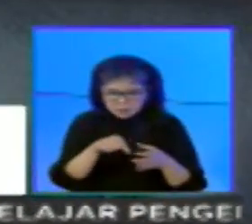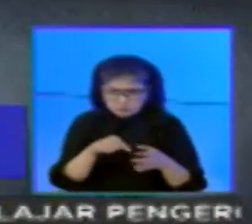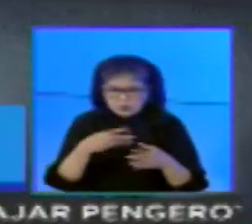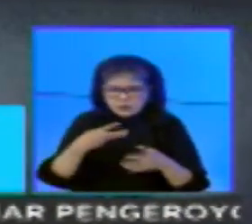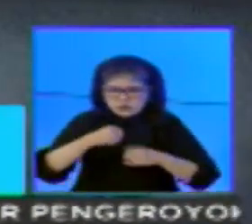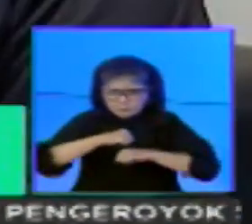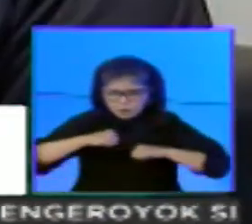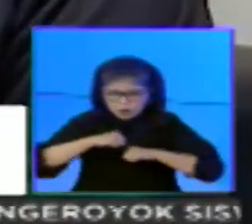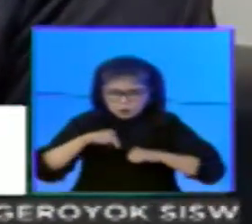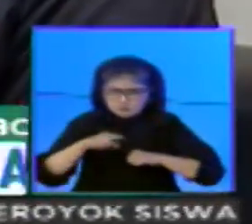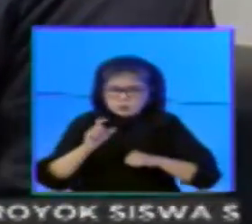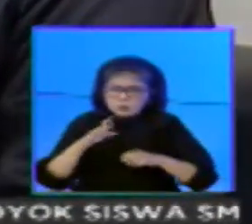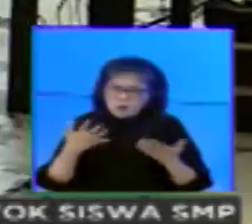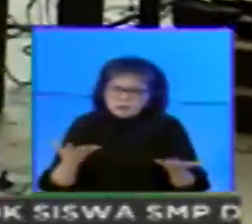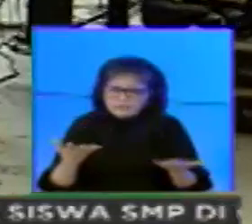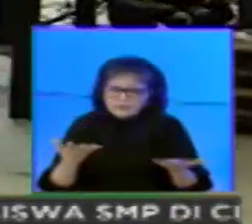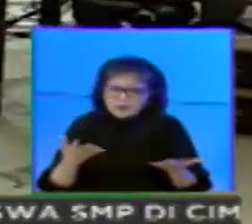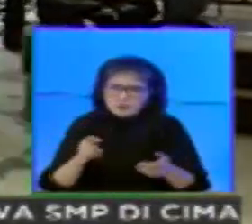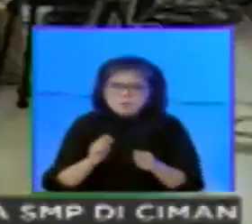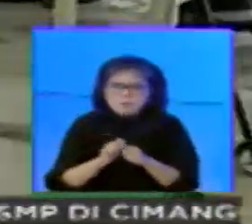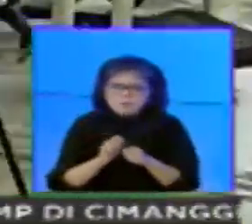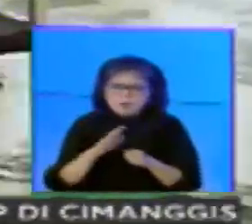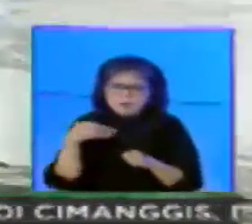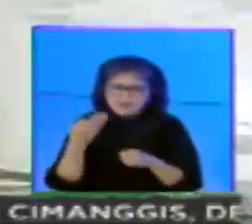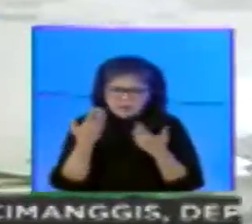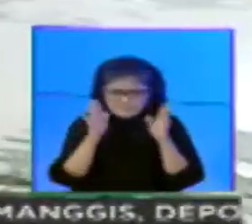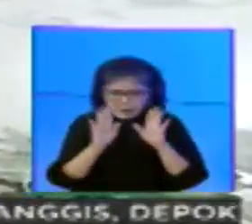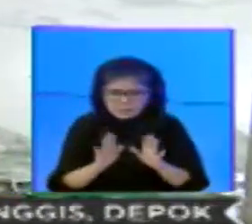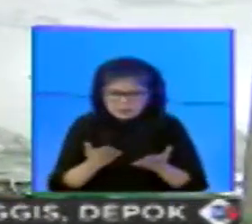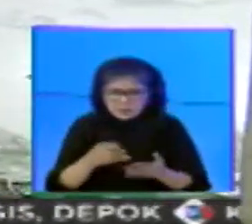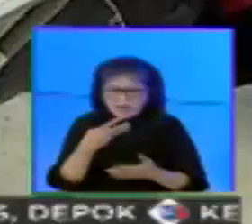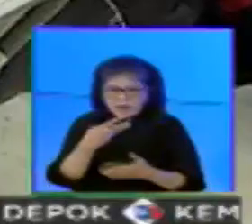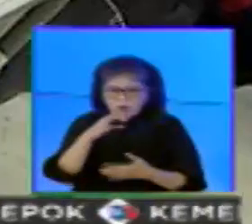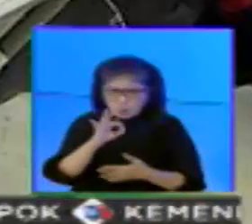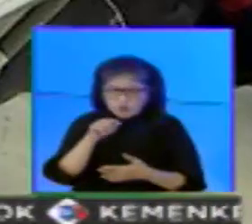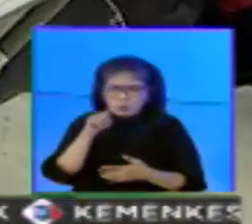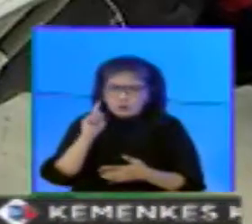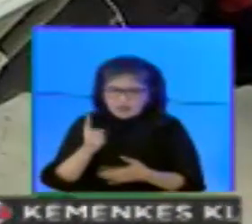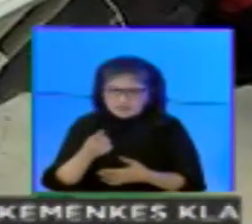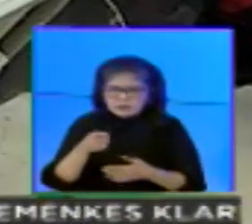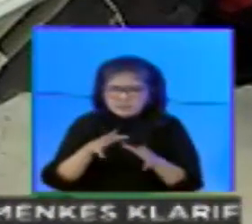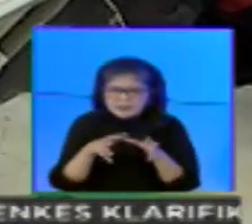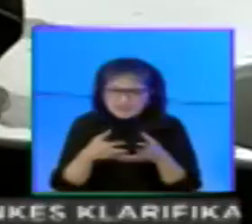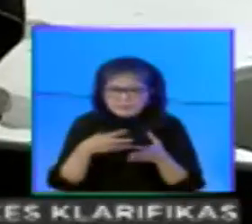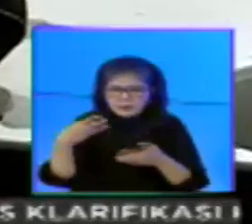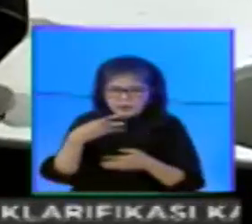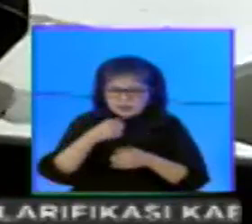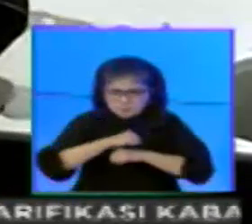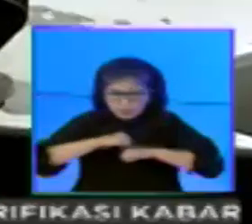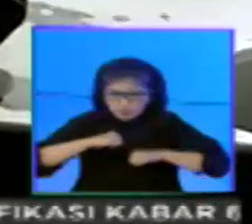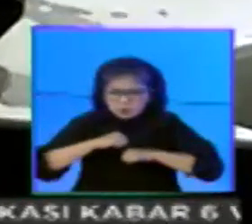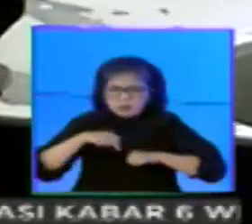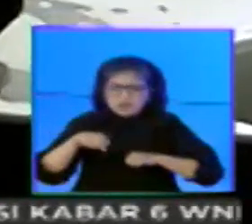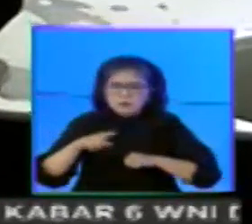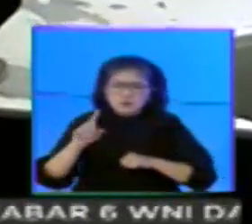segala macam lainnya? Benar, kita ada media, ada event organizer dan tim e-sports gitu. Sayangnya kita menang